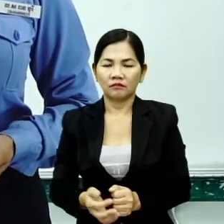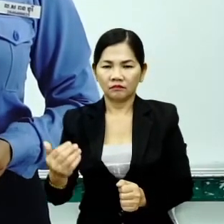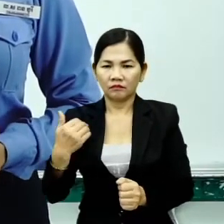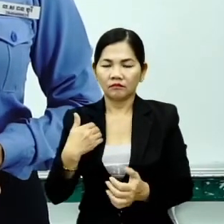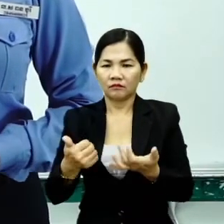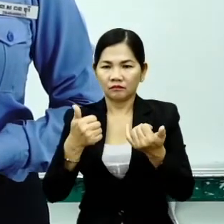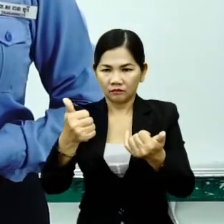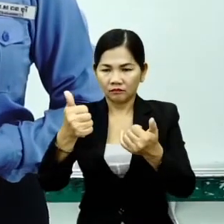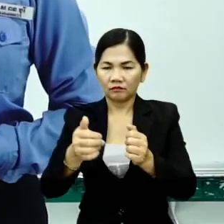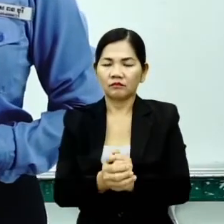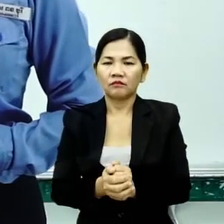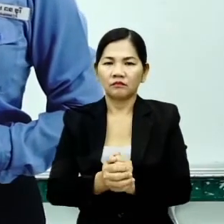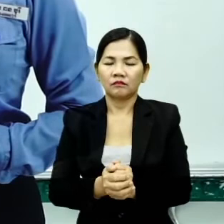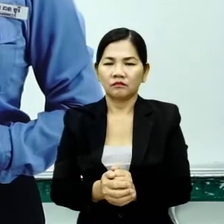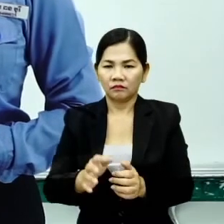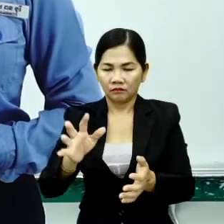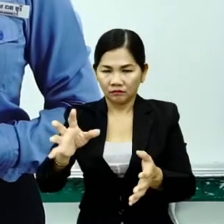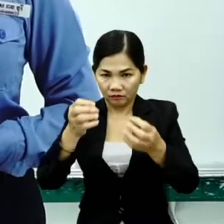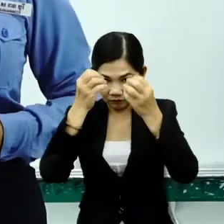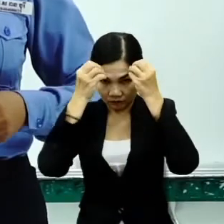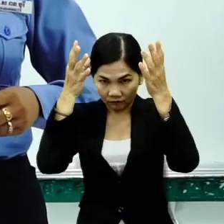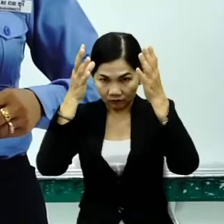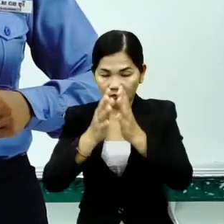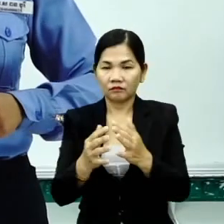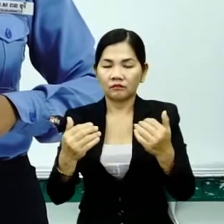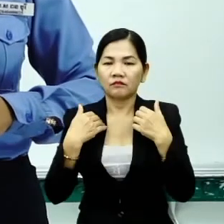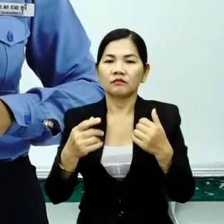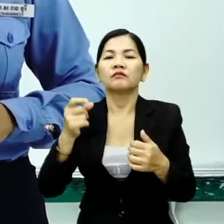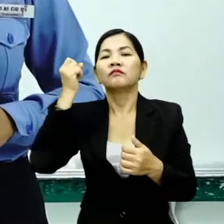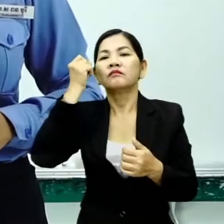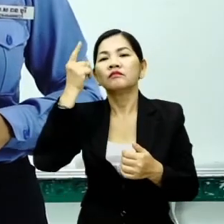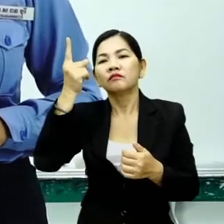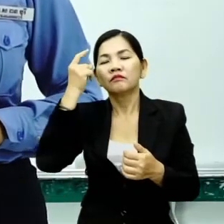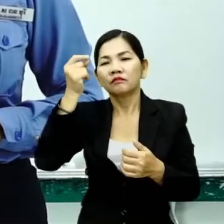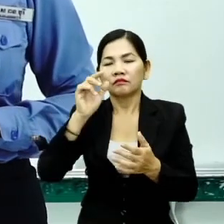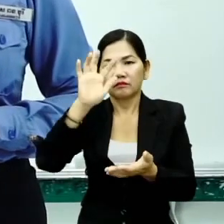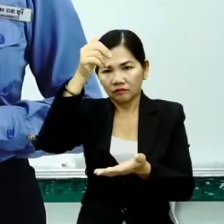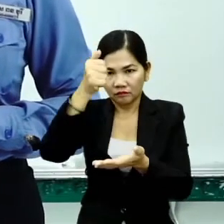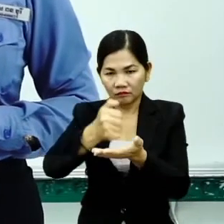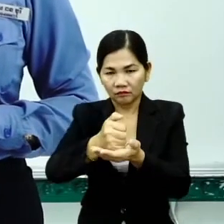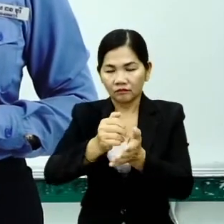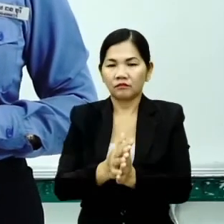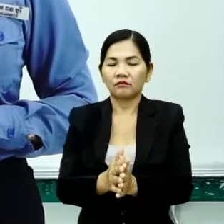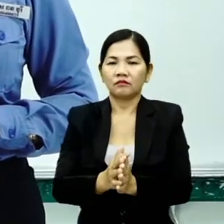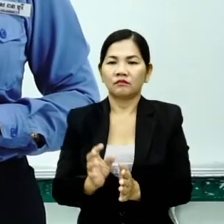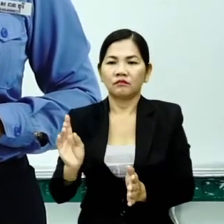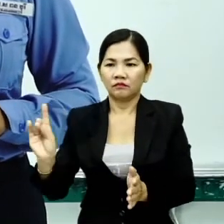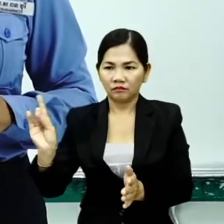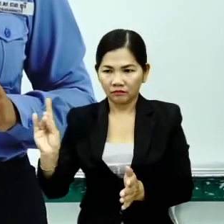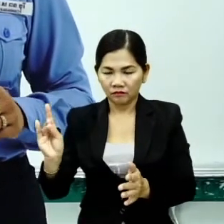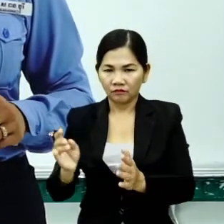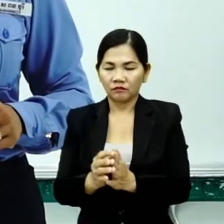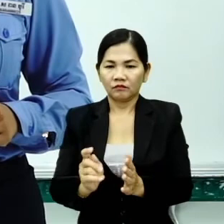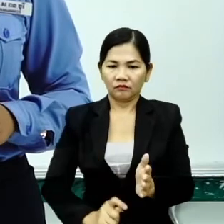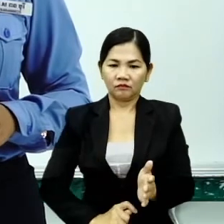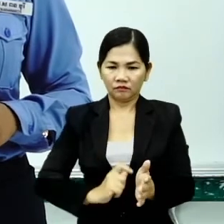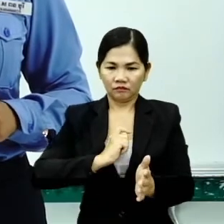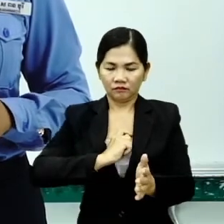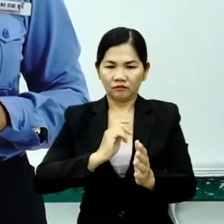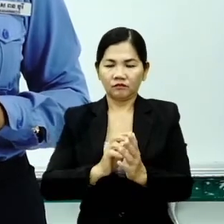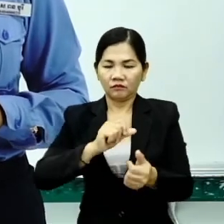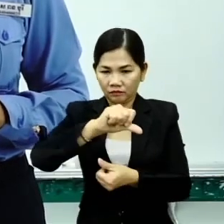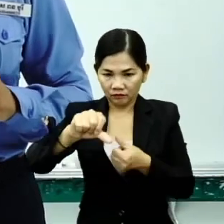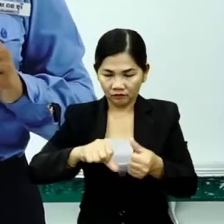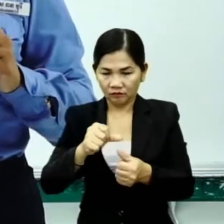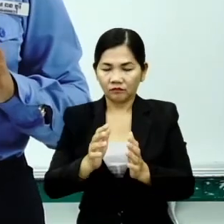cha lọ na con cứ con từ tua ban chậm nè đắng cứ con ban đắng ẩm pí cha pha bị giáo cha độc bọt sát đá ruồi nới cha chung